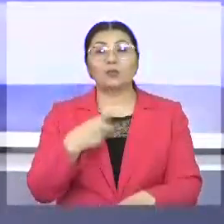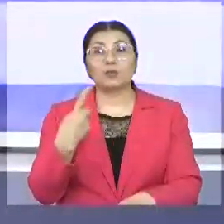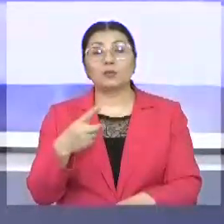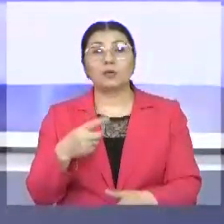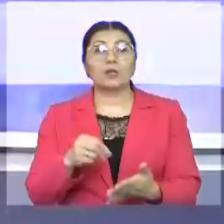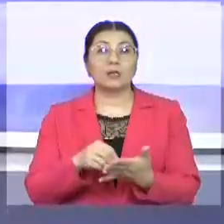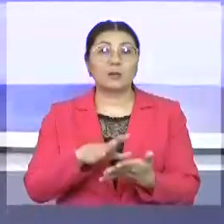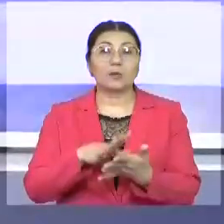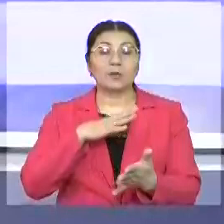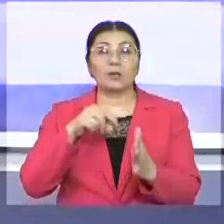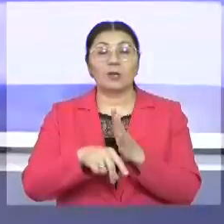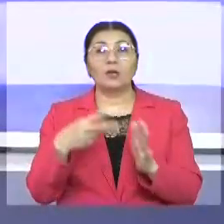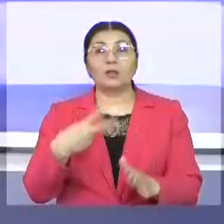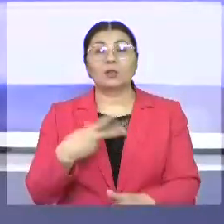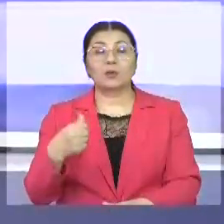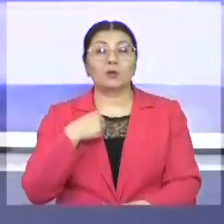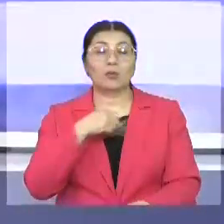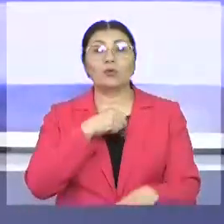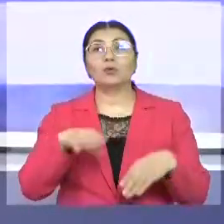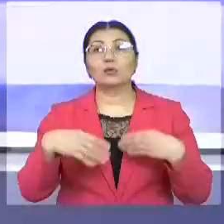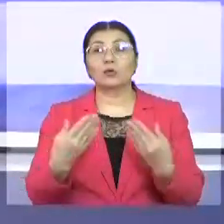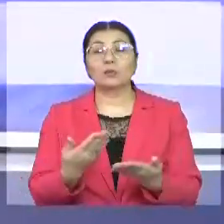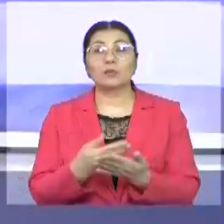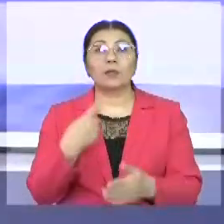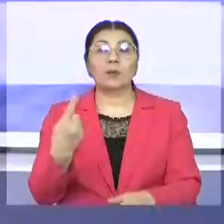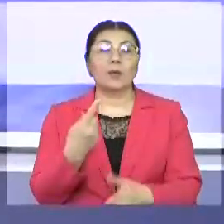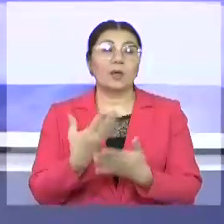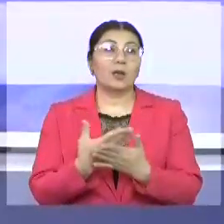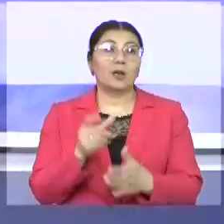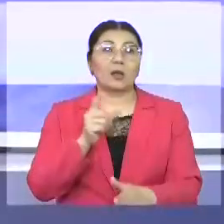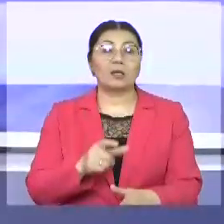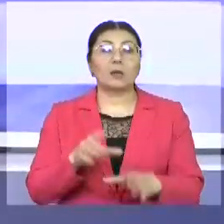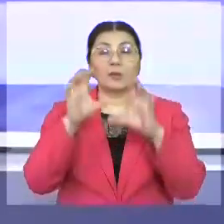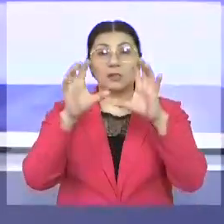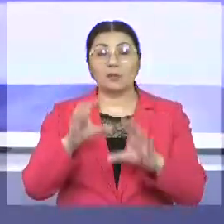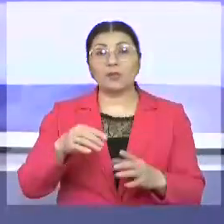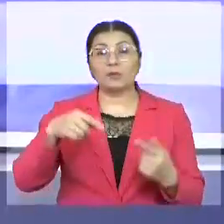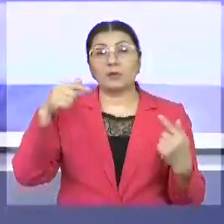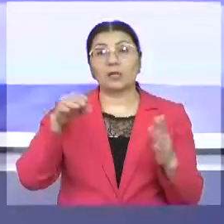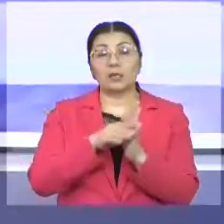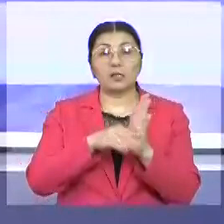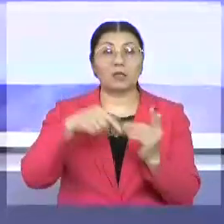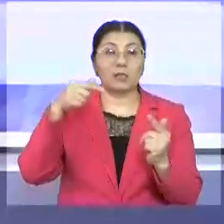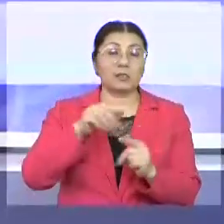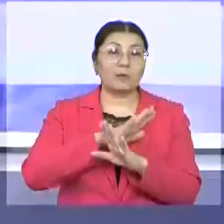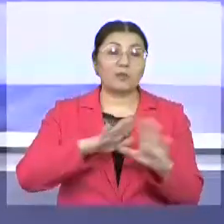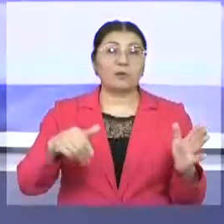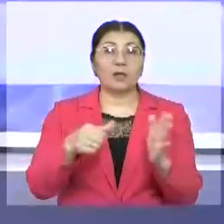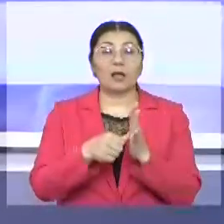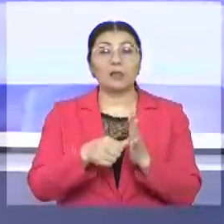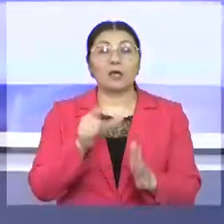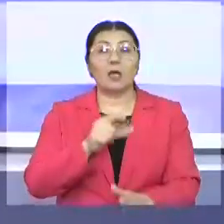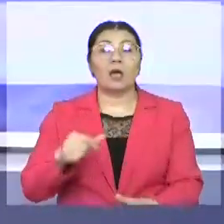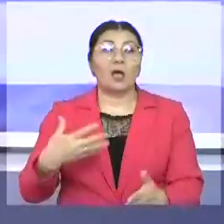тіркелді. Оның 23-і өзін өзі ұсынғандар. Бір үміткер мемлекеттік қызмет туралы заңның талаптарына сәйкес келмесе, тағы 6 адам өз